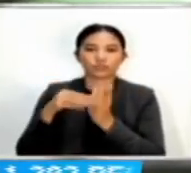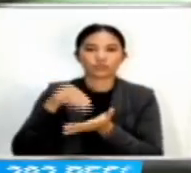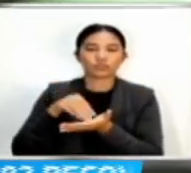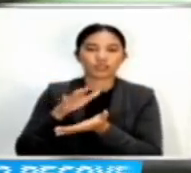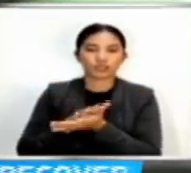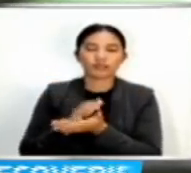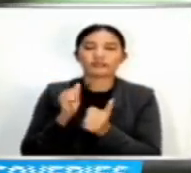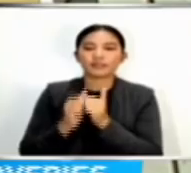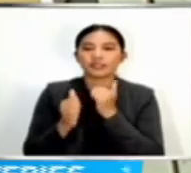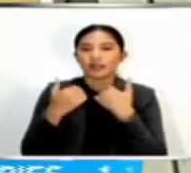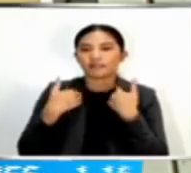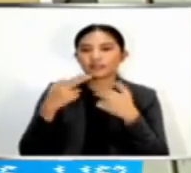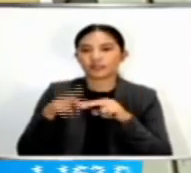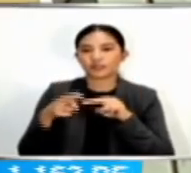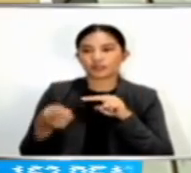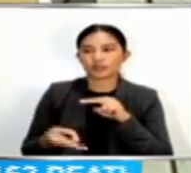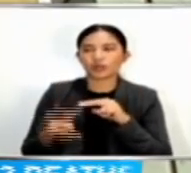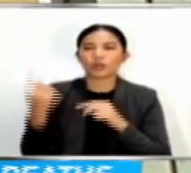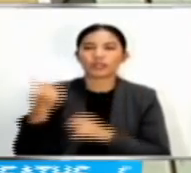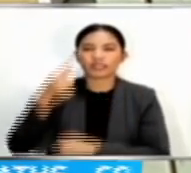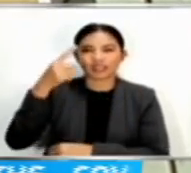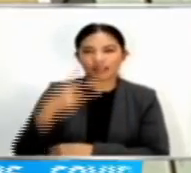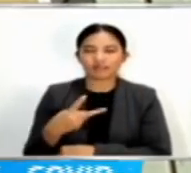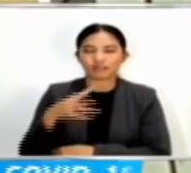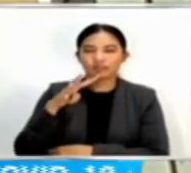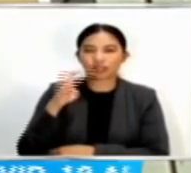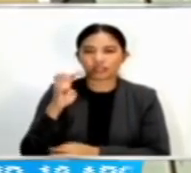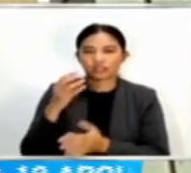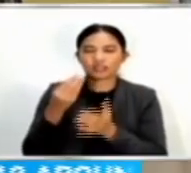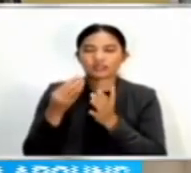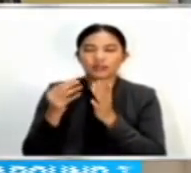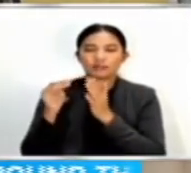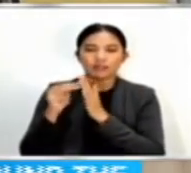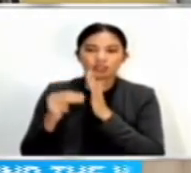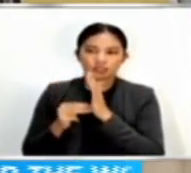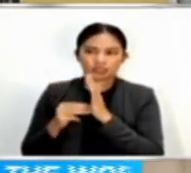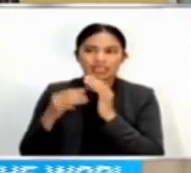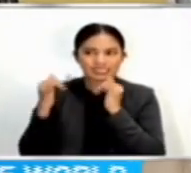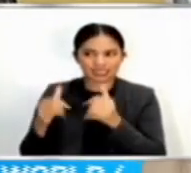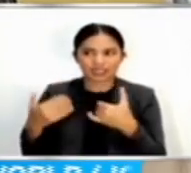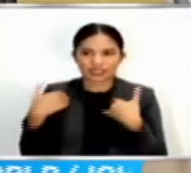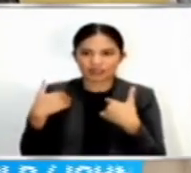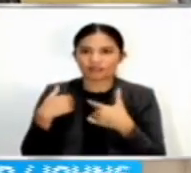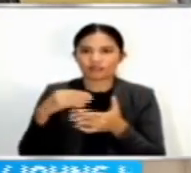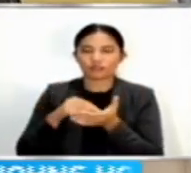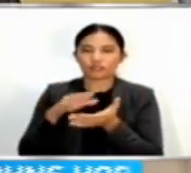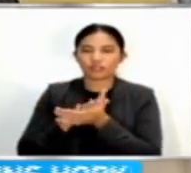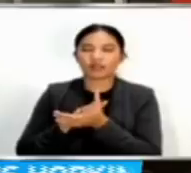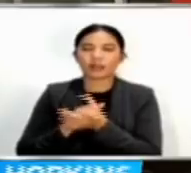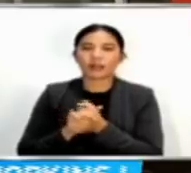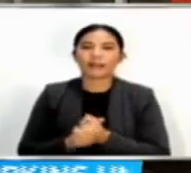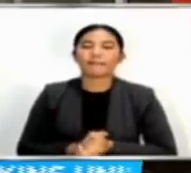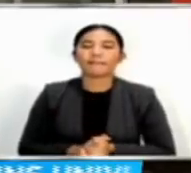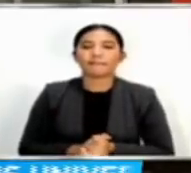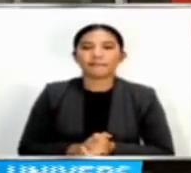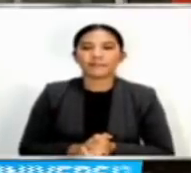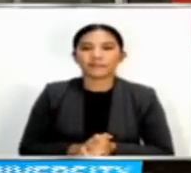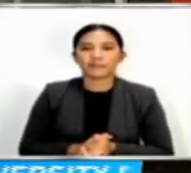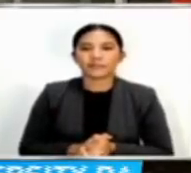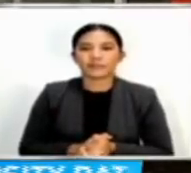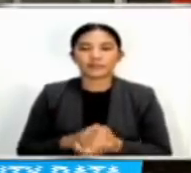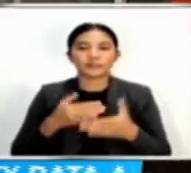na lang, 400 million, pero may utang pa rin. Mm-hmm. Yun yung ano ko. And then yung sa Moderna